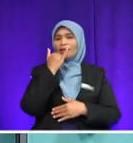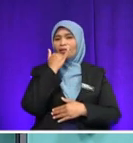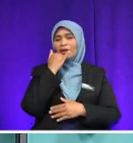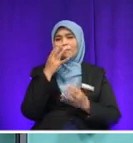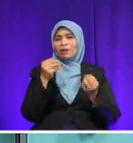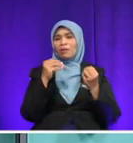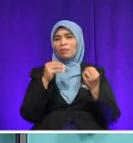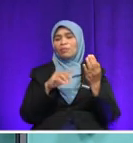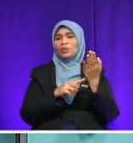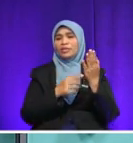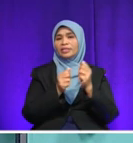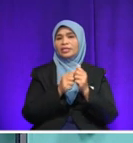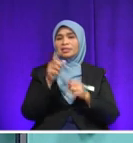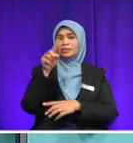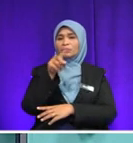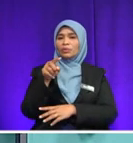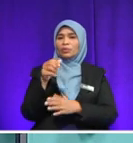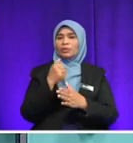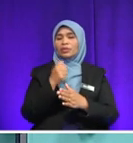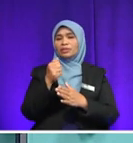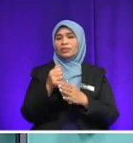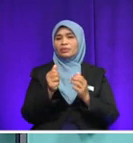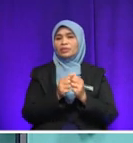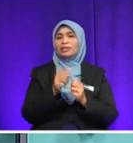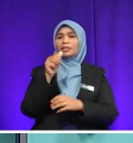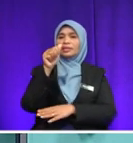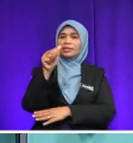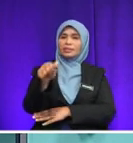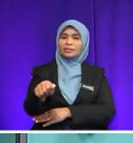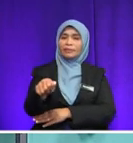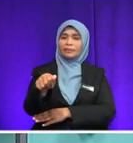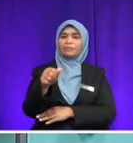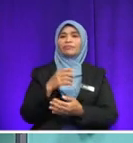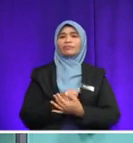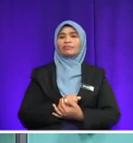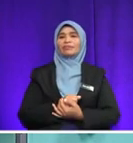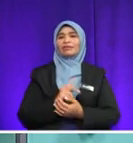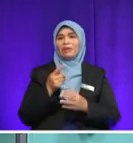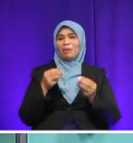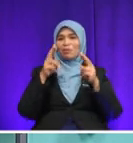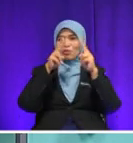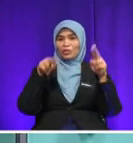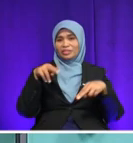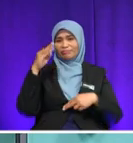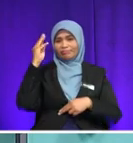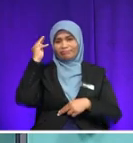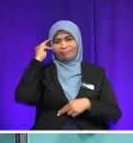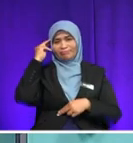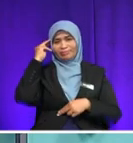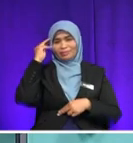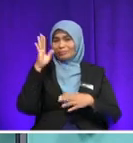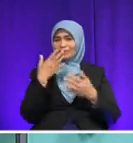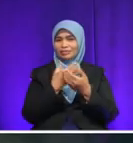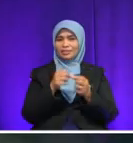ya jadi itu bilangan rakaatnya kita udah tahu oke so Kita uji minta skip nah sedia semua angka hijau